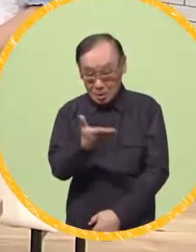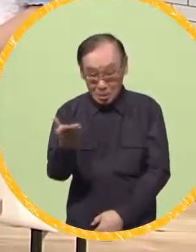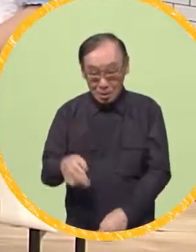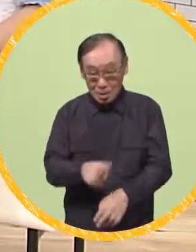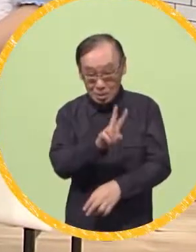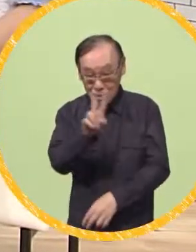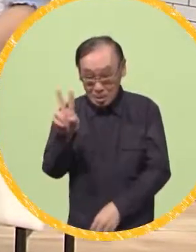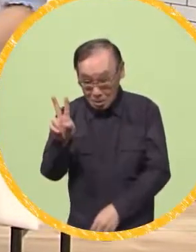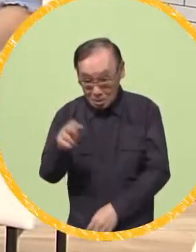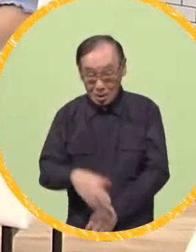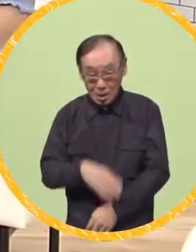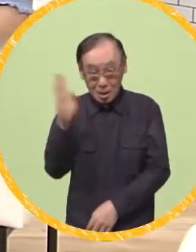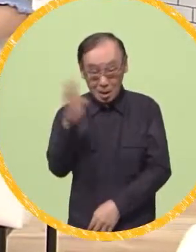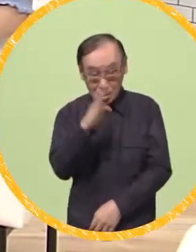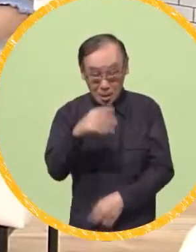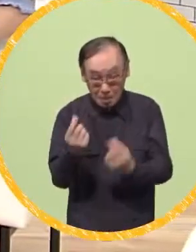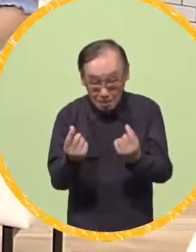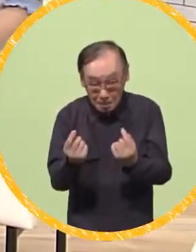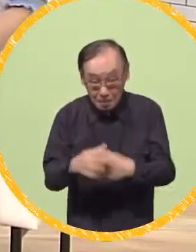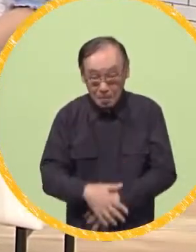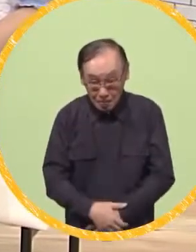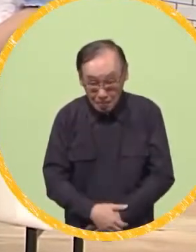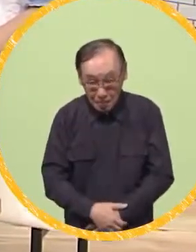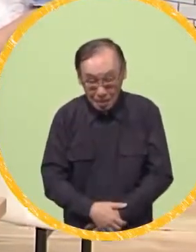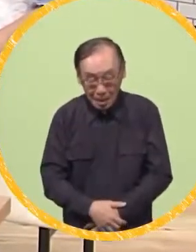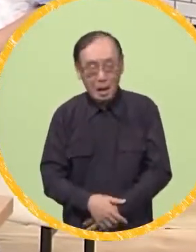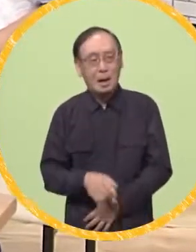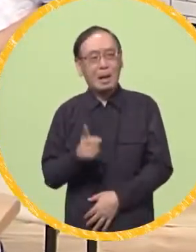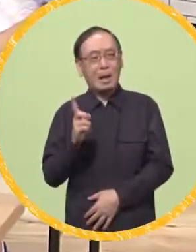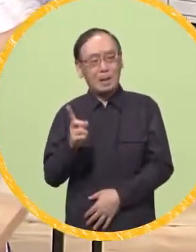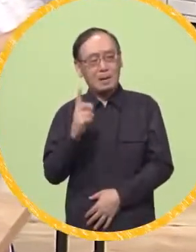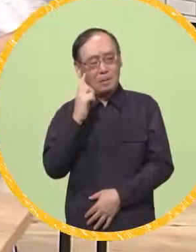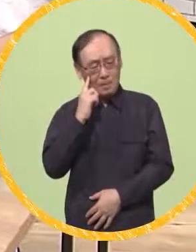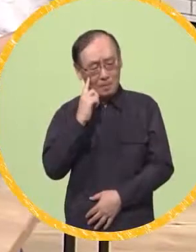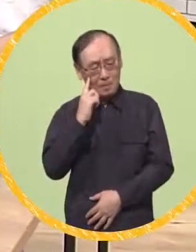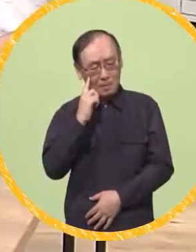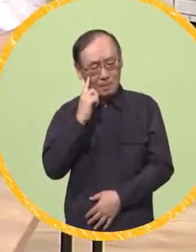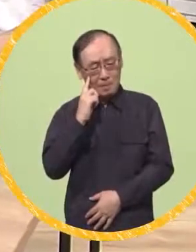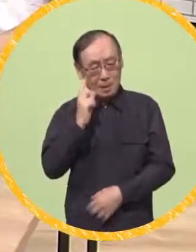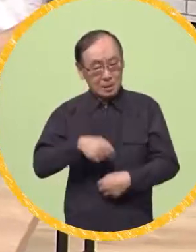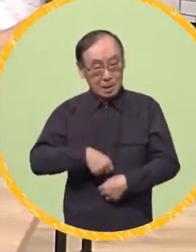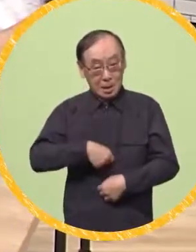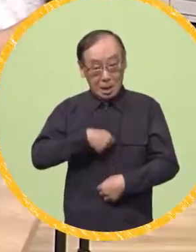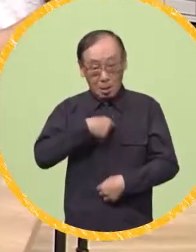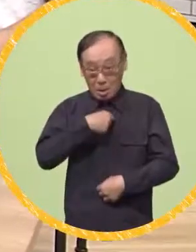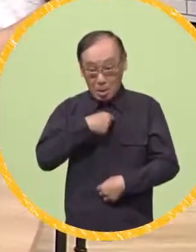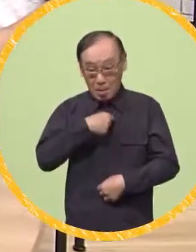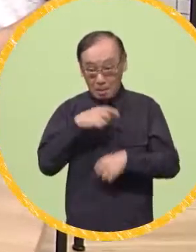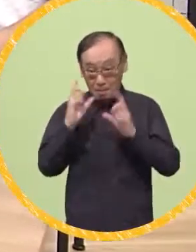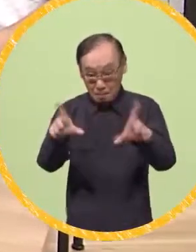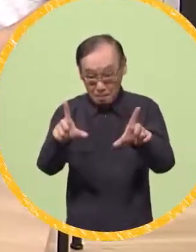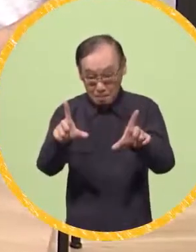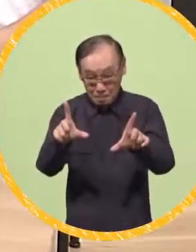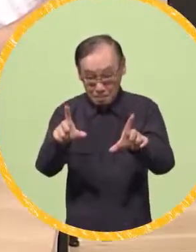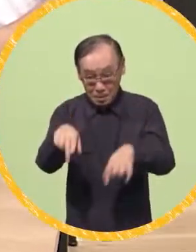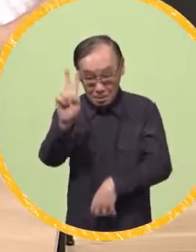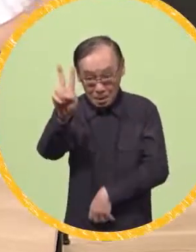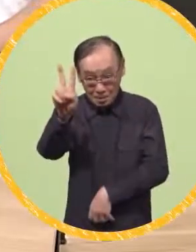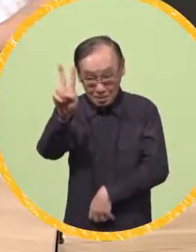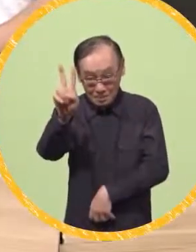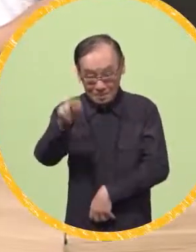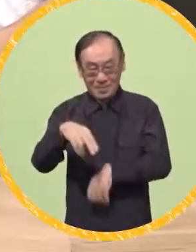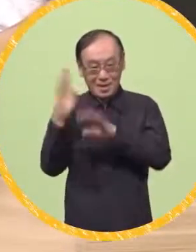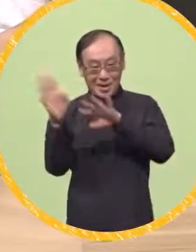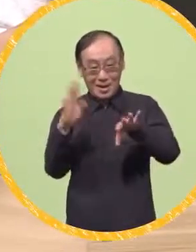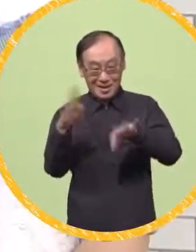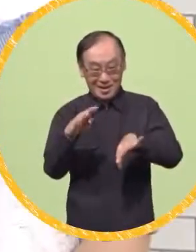板風ということでひっかけじゃなかったらこれさぁ正解は2番影